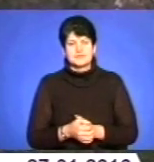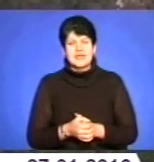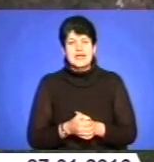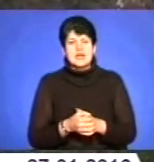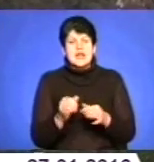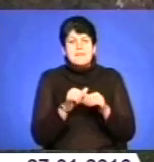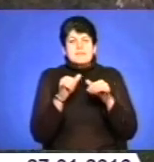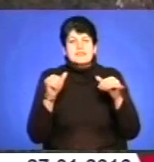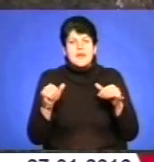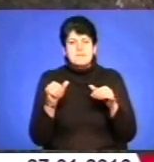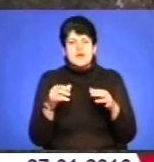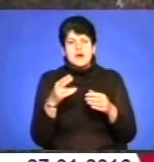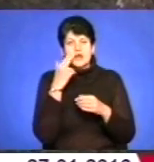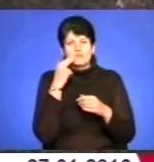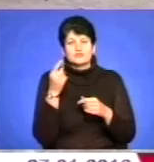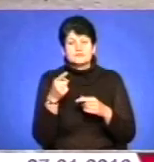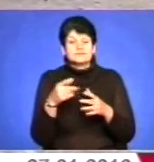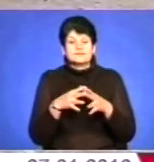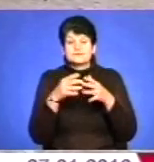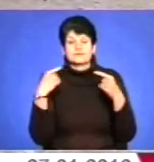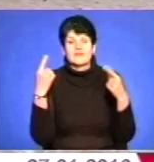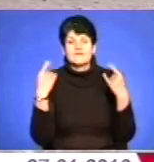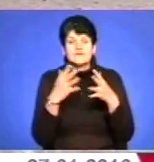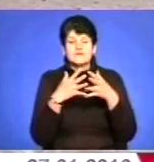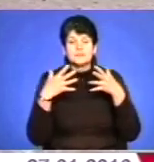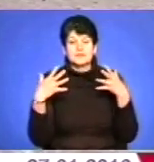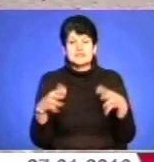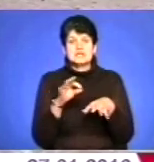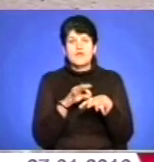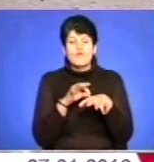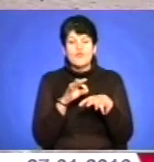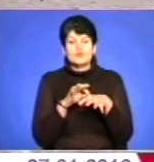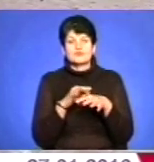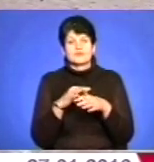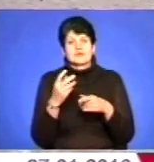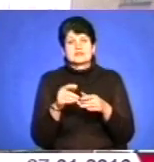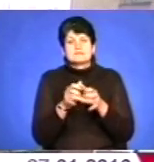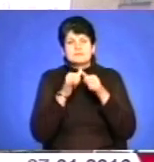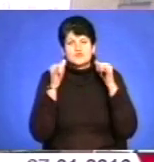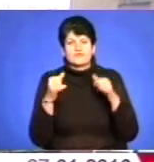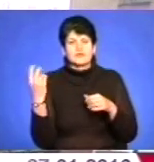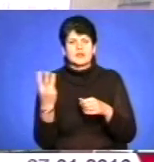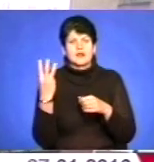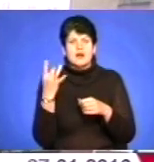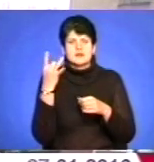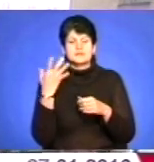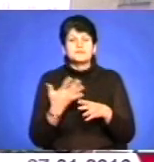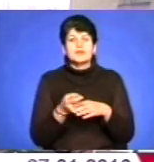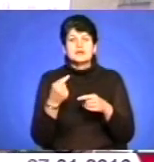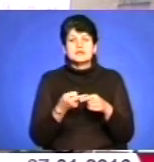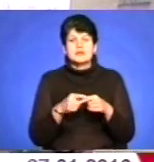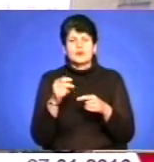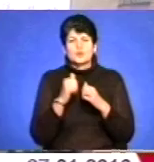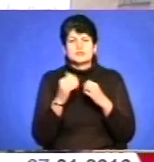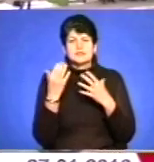Епідемія грипу на Тернопільщині зашкалює. Захворюваність на цю недугу перевищує епідпоріг майже втричі. Щодня до лікарень області звертаються